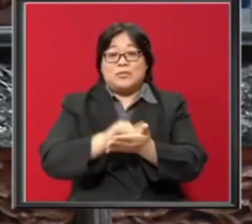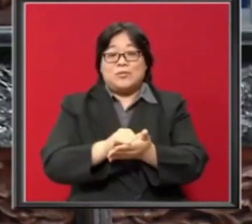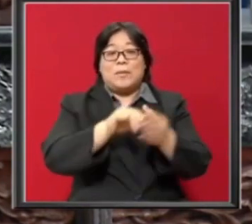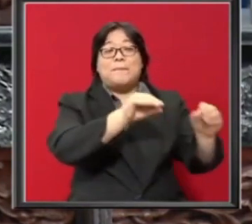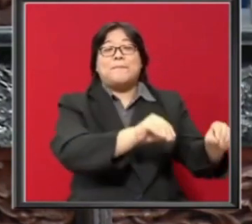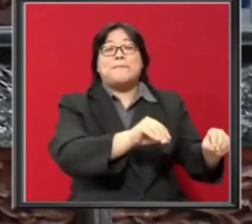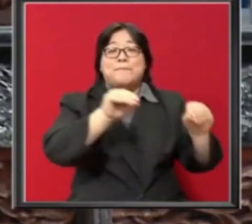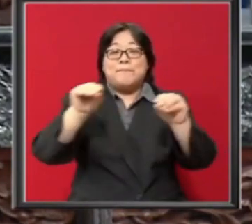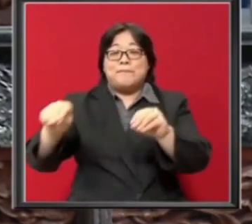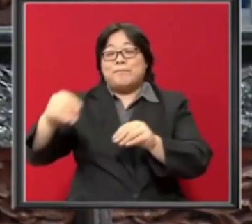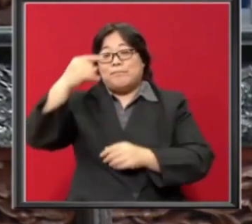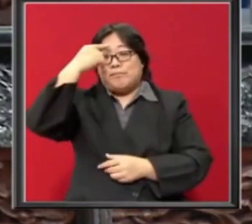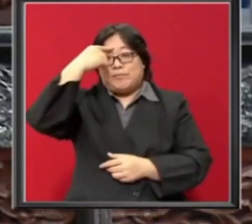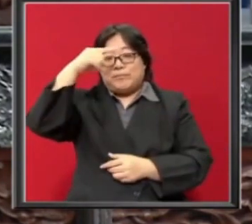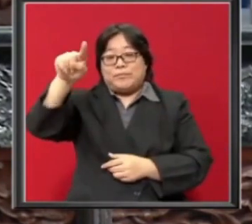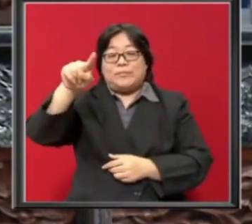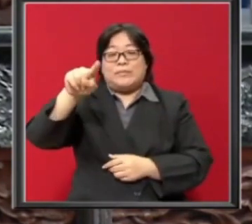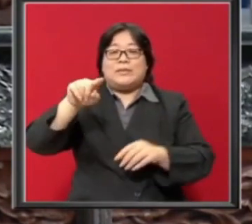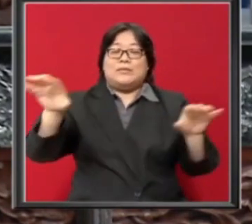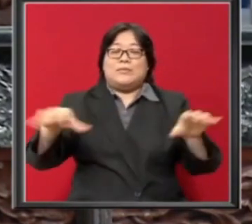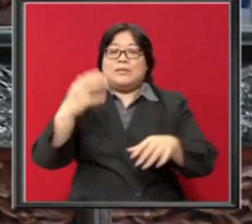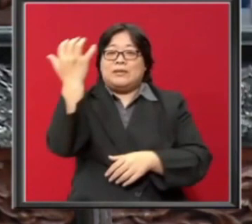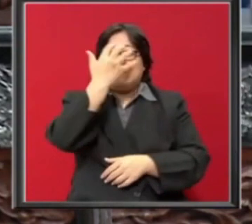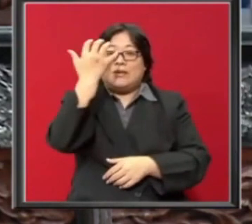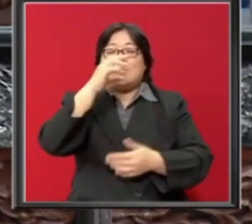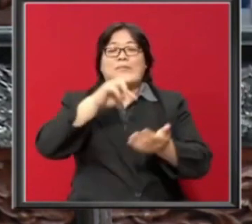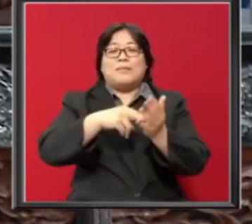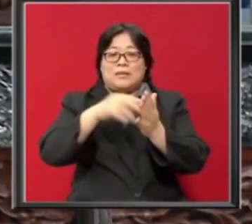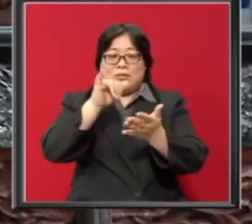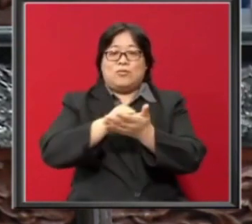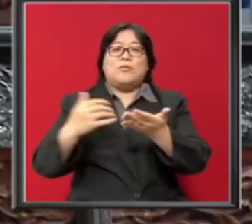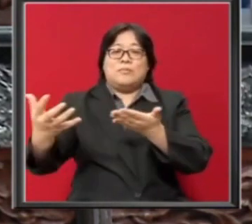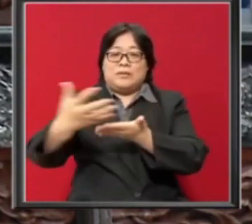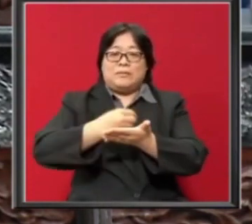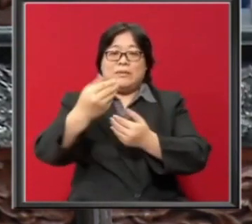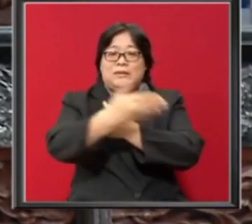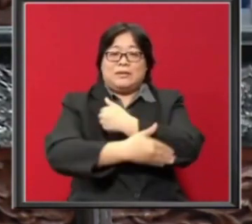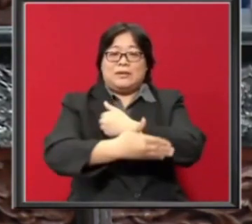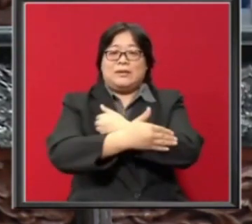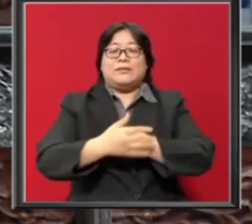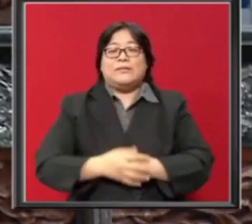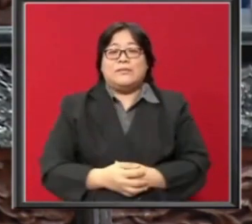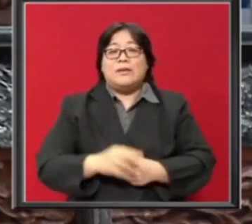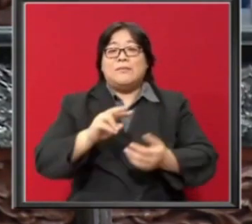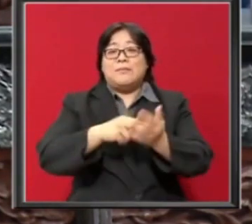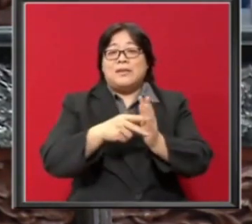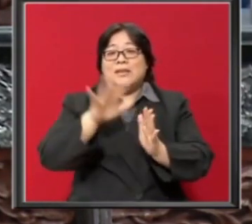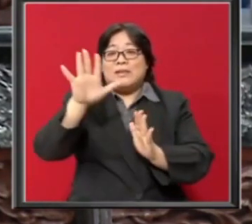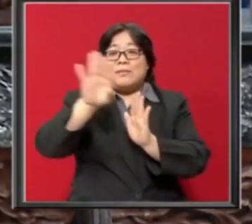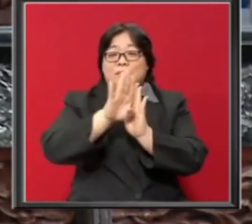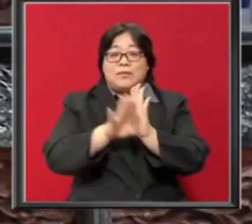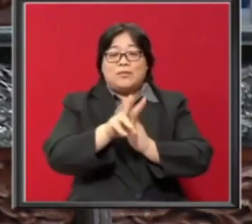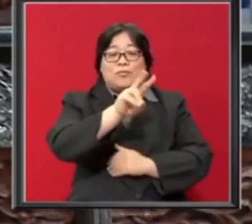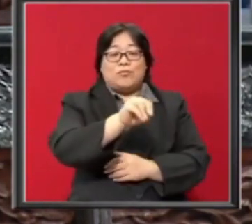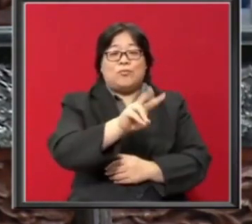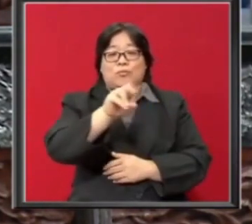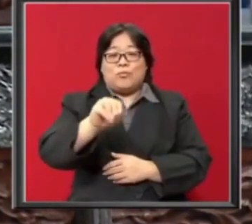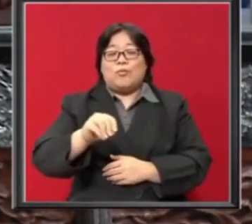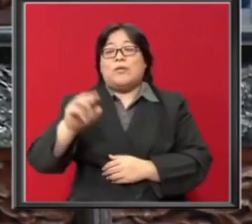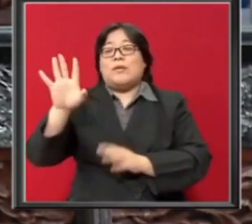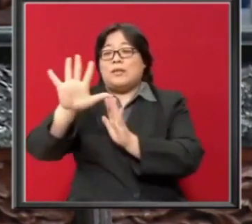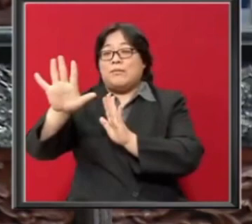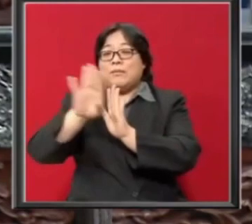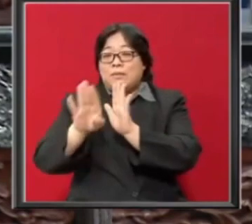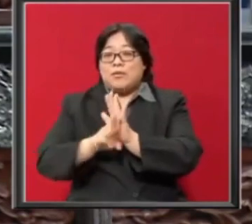dipindahkan untuk Dik liukan seolah ini pendapatan negara mana di Madiun 2025 persen